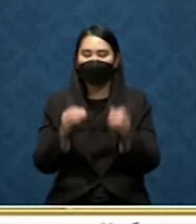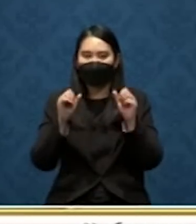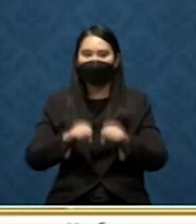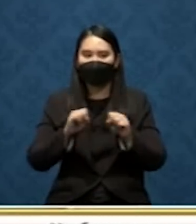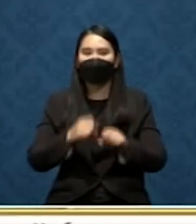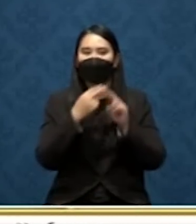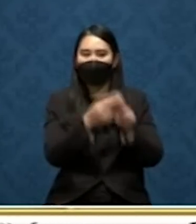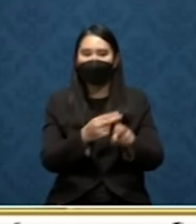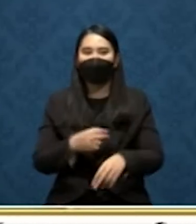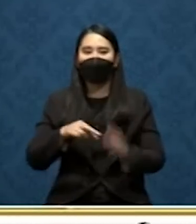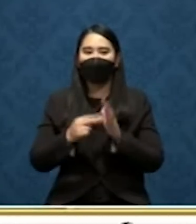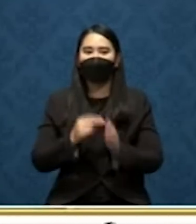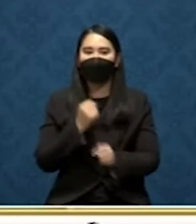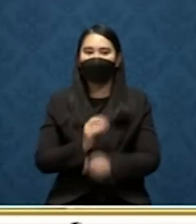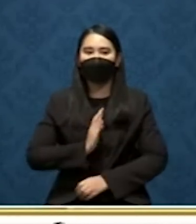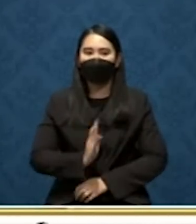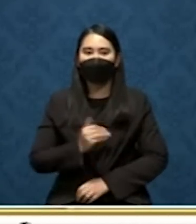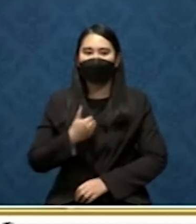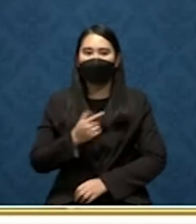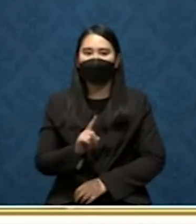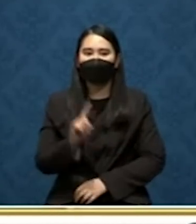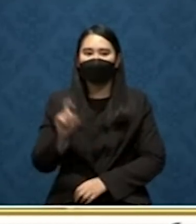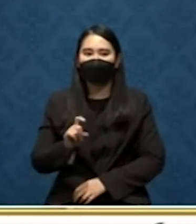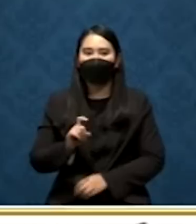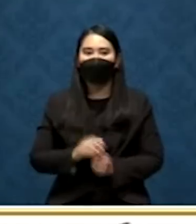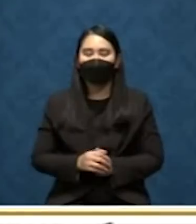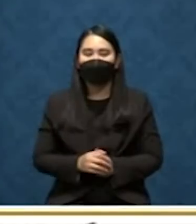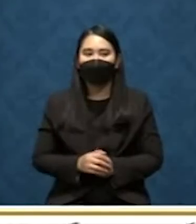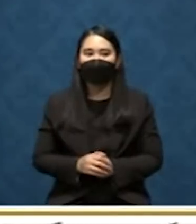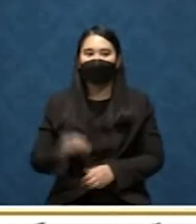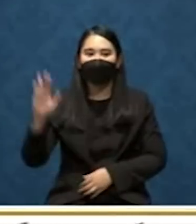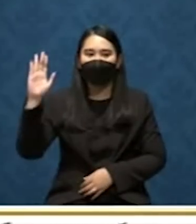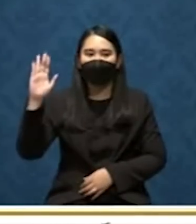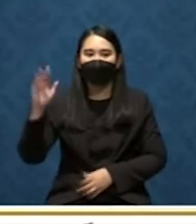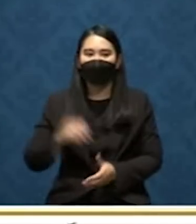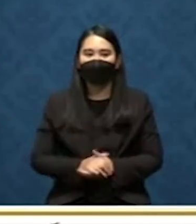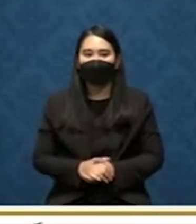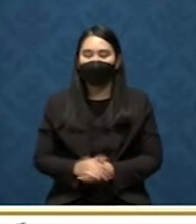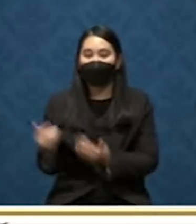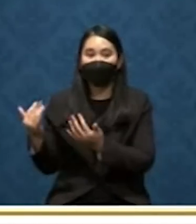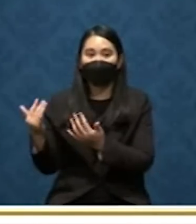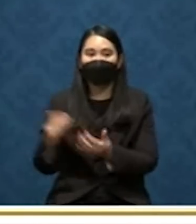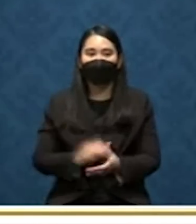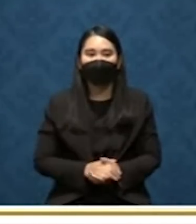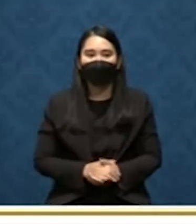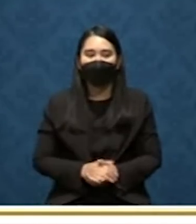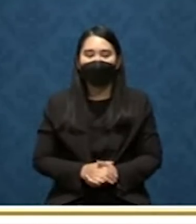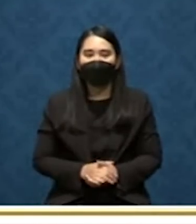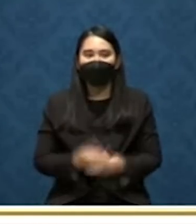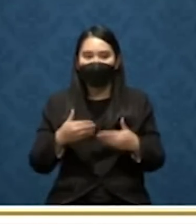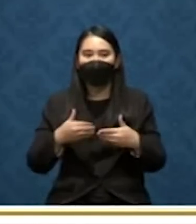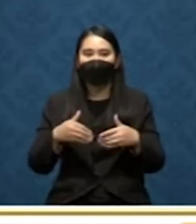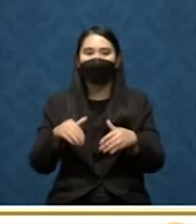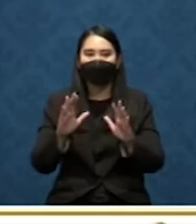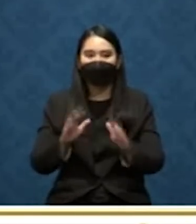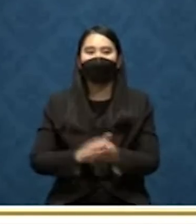New Museumผมมดนชัยนะครเดผมมดนชัยก่อนผมปล่อยแลวค